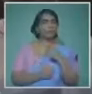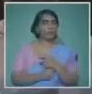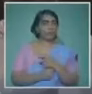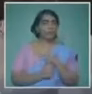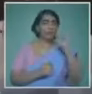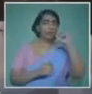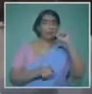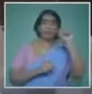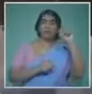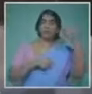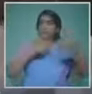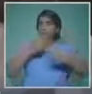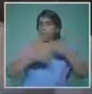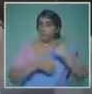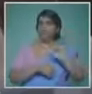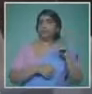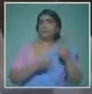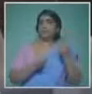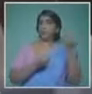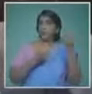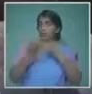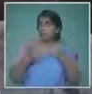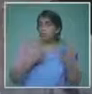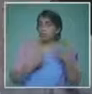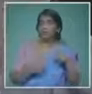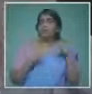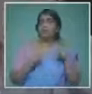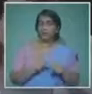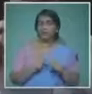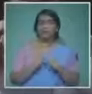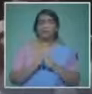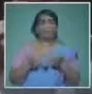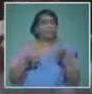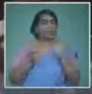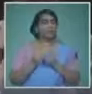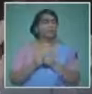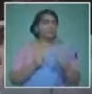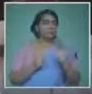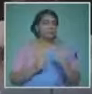සඳහා නාම යෝජනා කැඳවලක් තියෙනවා. ඒවා ලැබිලක් තියෙනවා. දැන් මේ කාර්යය නිසි පරිදි කරන්නයි තියෙන්නේ.